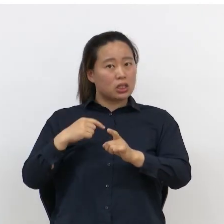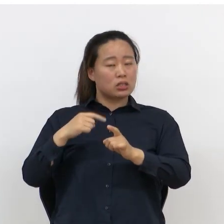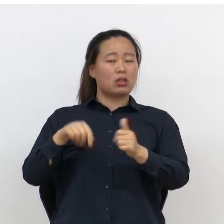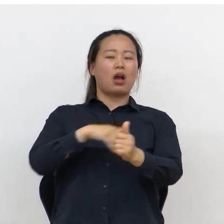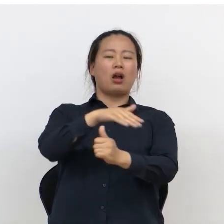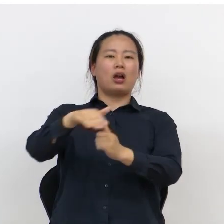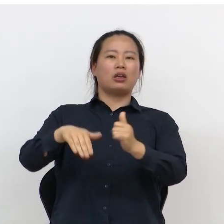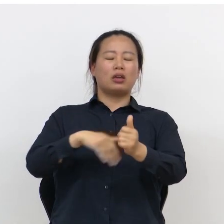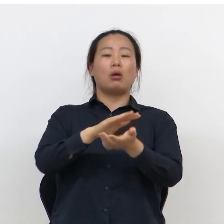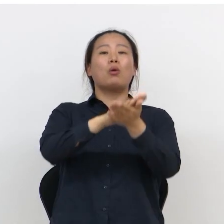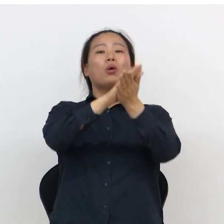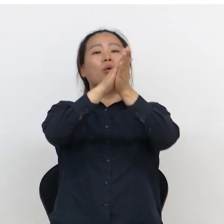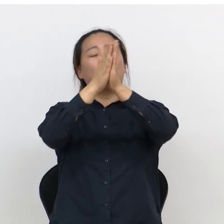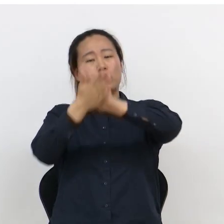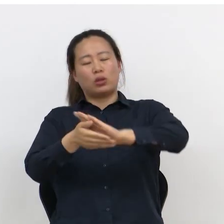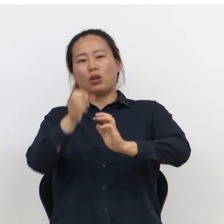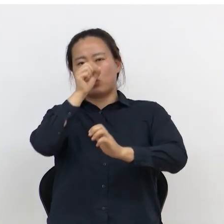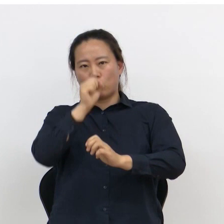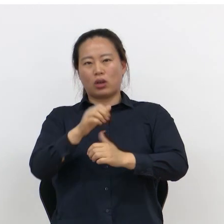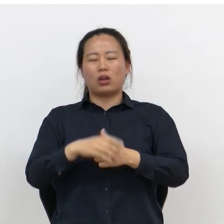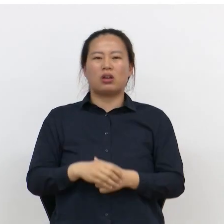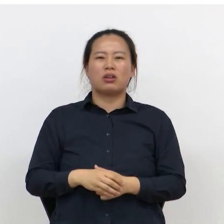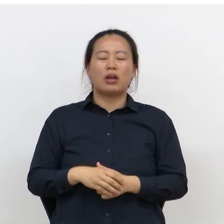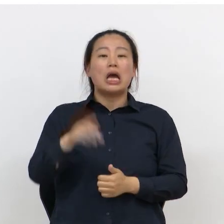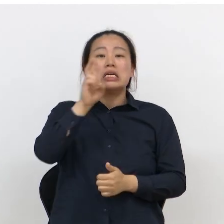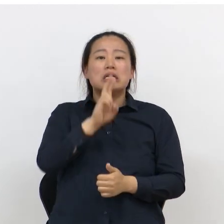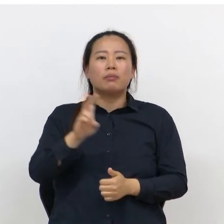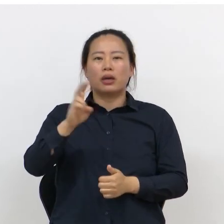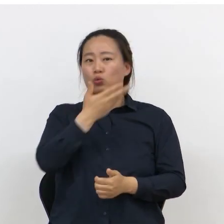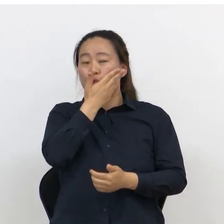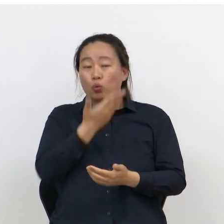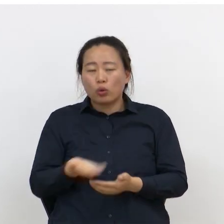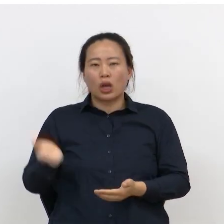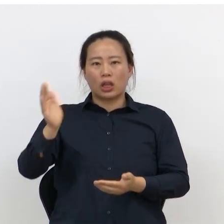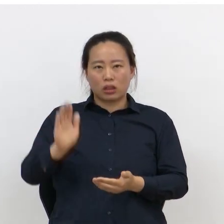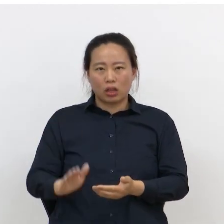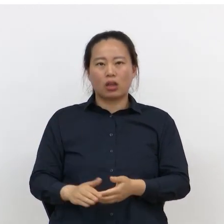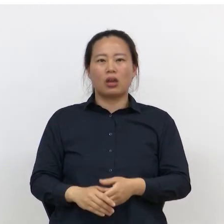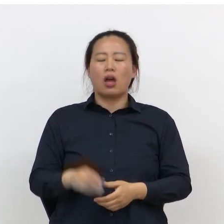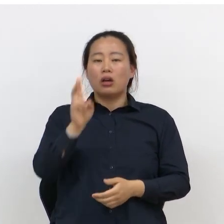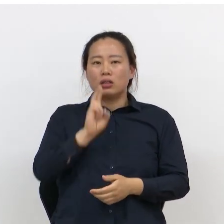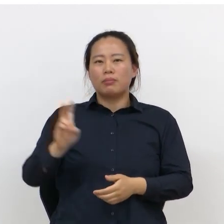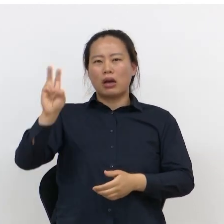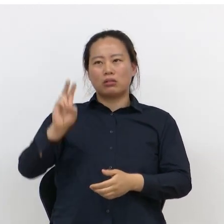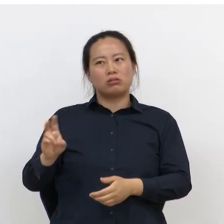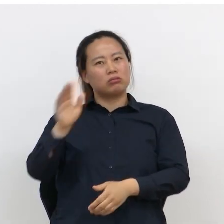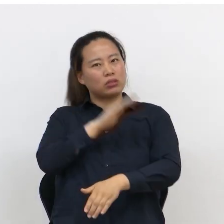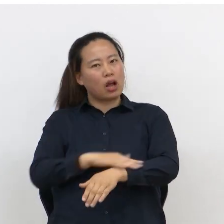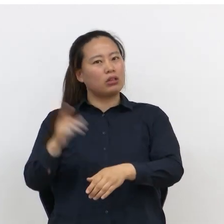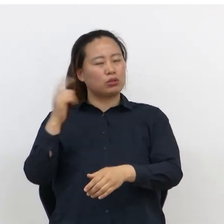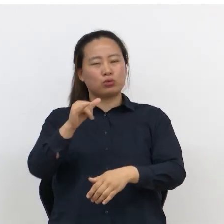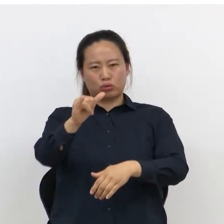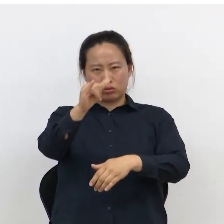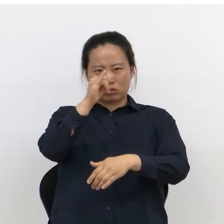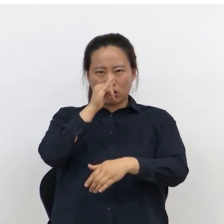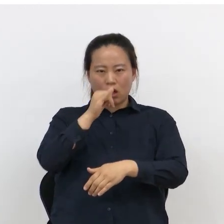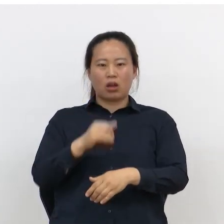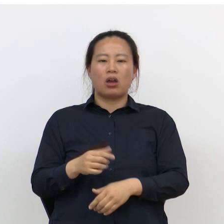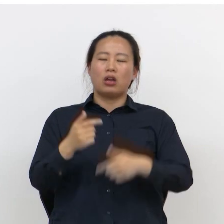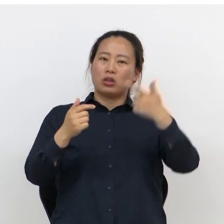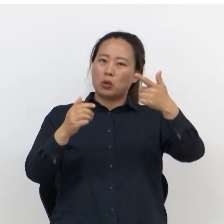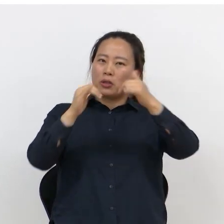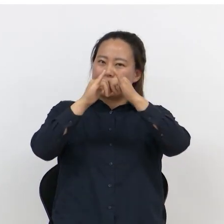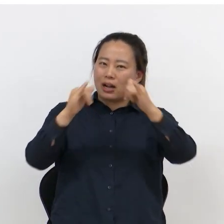좋아졌다 이렇게 보고를 했습니다. 음악이 중요한 이슈인데 음악을 더 잘 들을 수 있을까? 6명 소아를 대상으로 이런